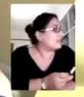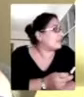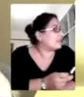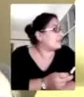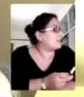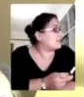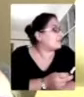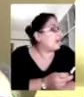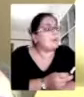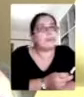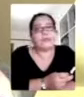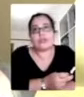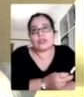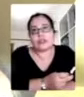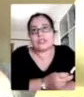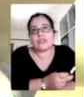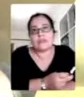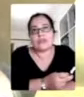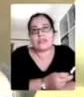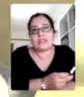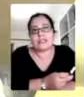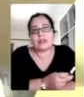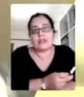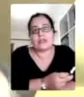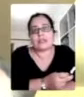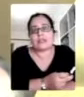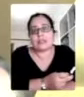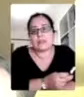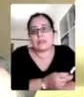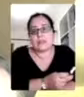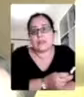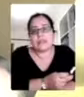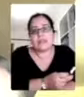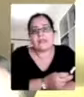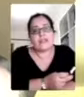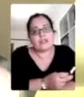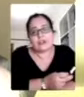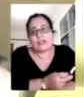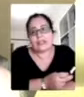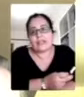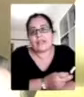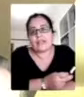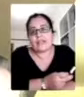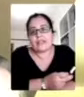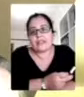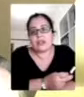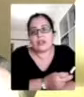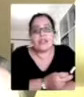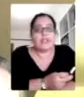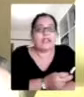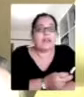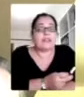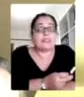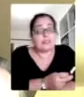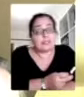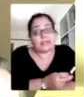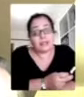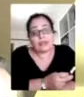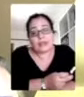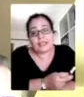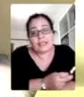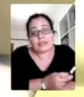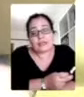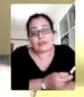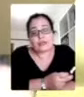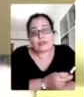Daha tatlımtırak bir tat veriyor ama 3-4 içim sonrasında o tat hiç kalmıyor. Ve çok ideal bir içim veriyor. Ama tabii ki